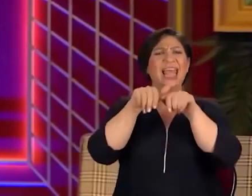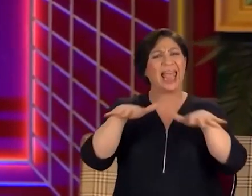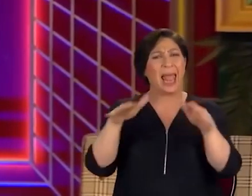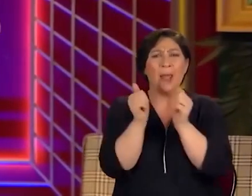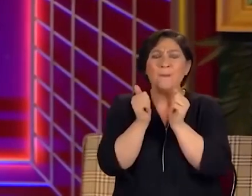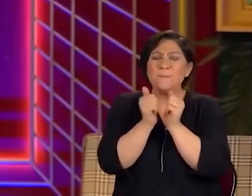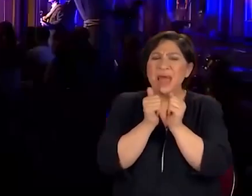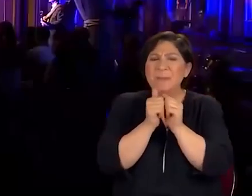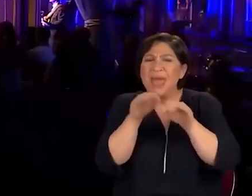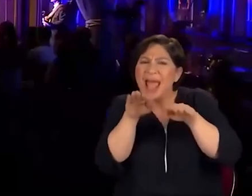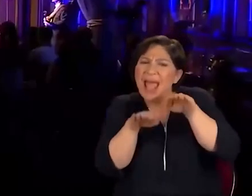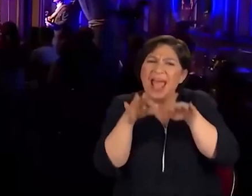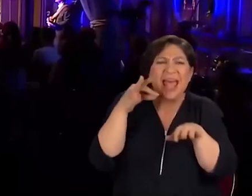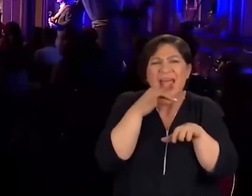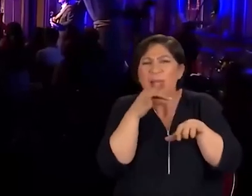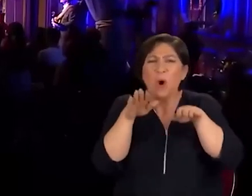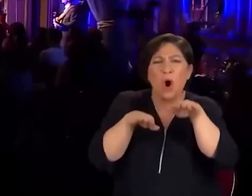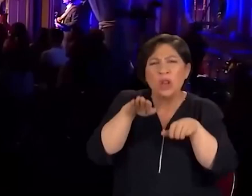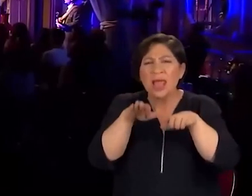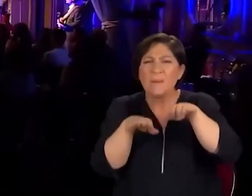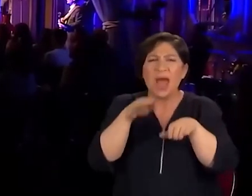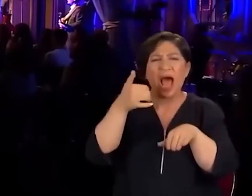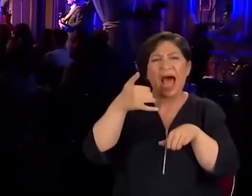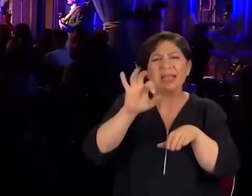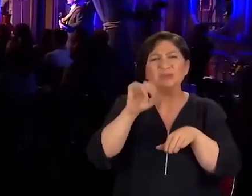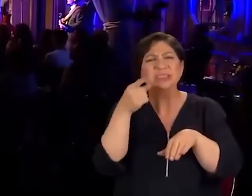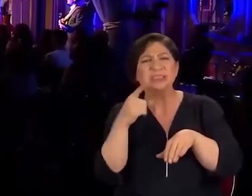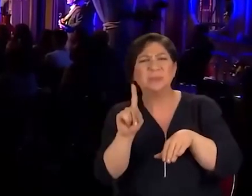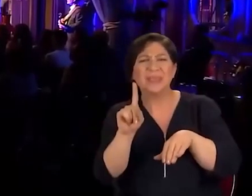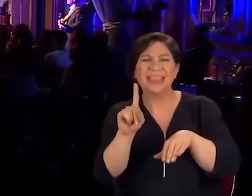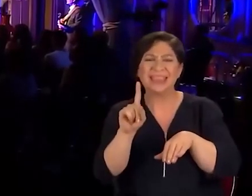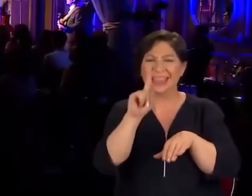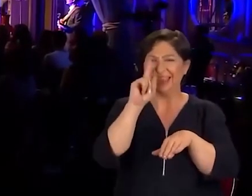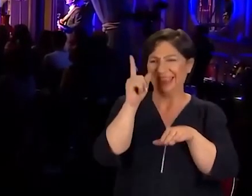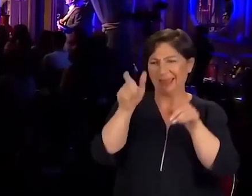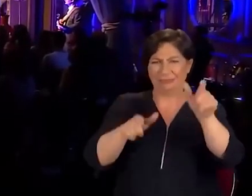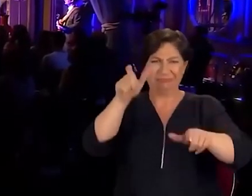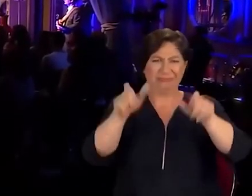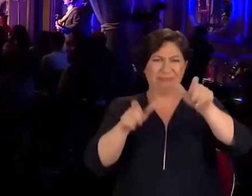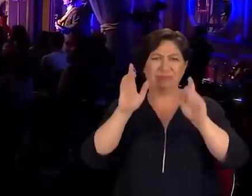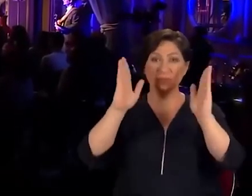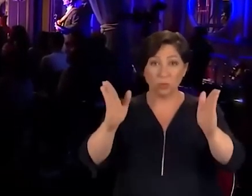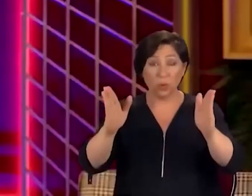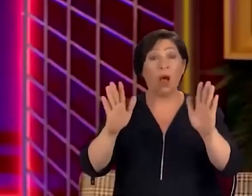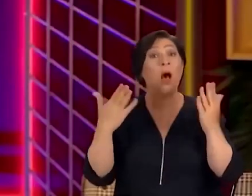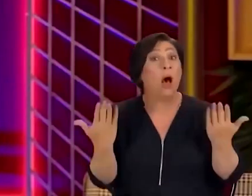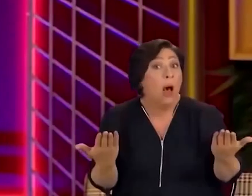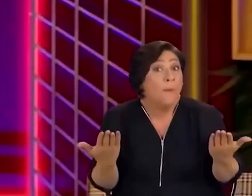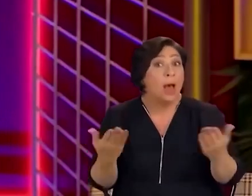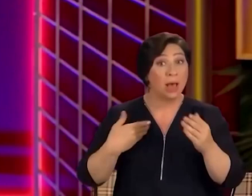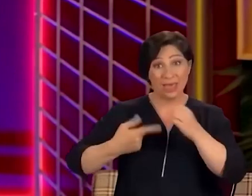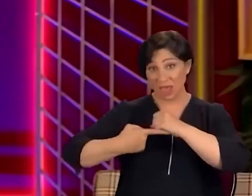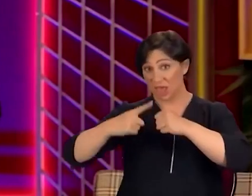birlikte hemen hemen ortalamaları 60 bin tekil izleyiciye ulaşıyorlar. Fakat